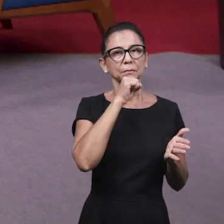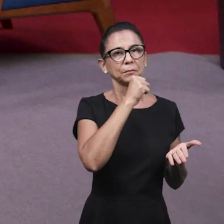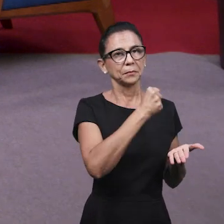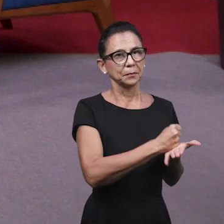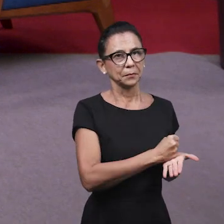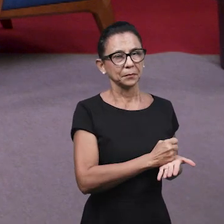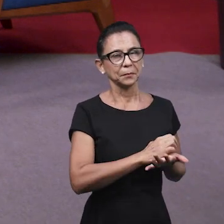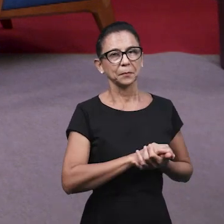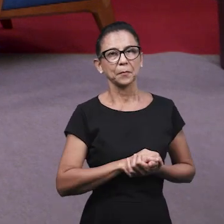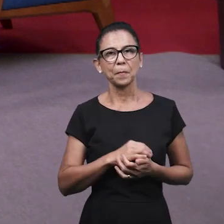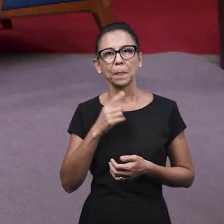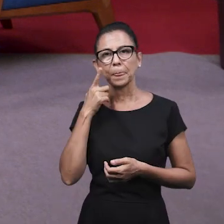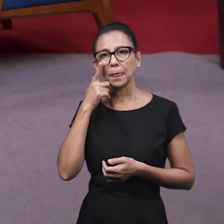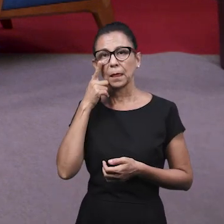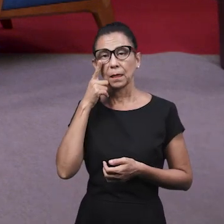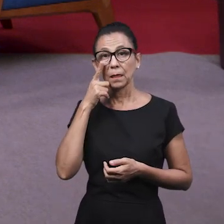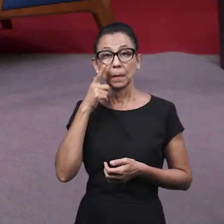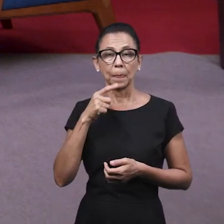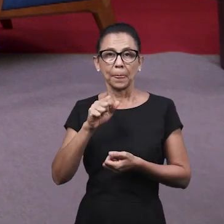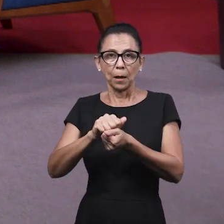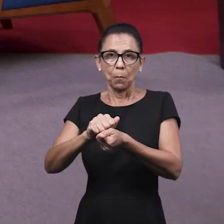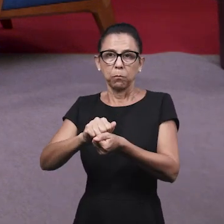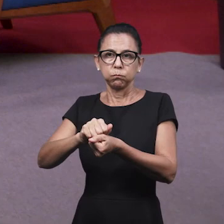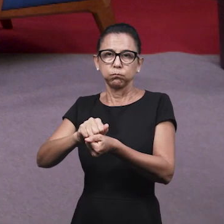que cette lumière de la création,